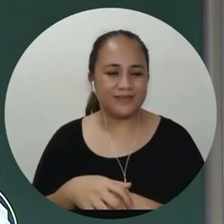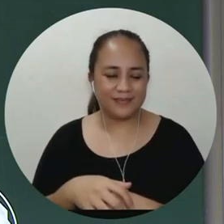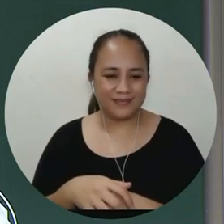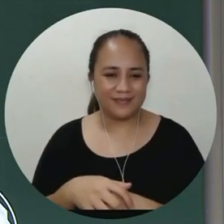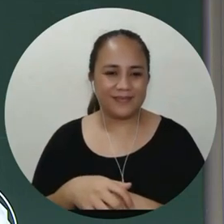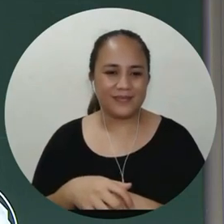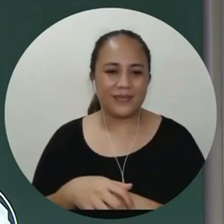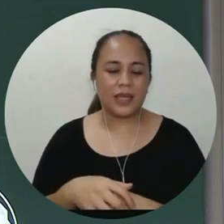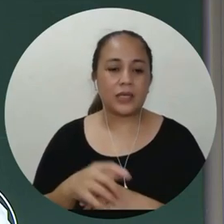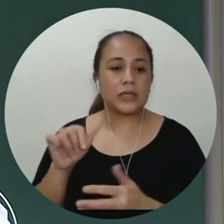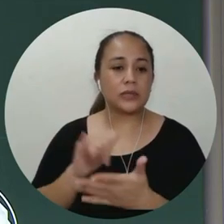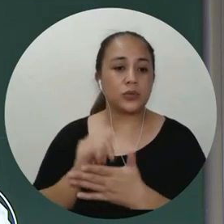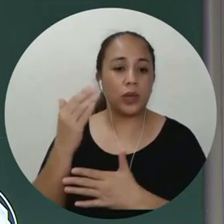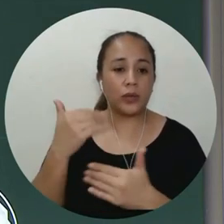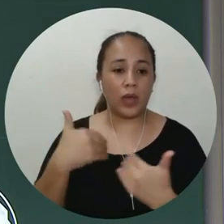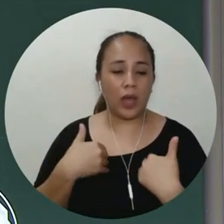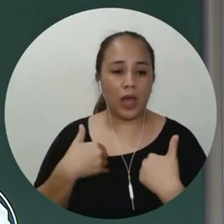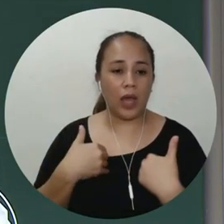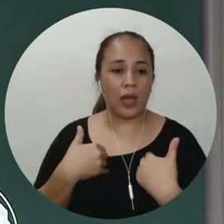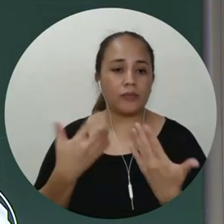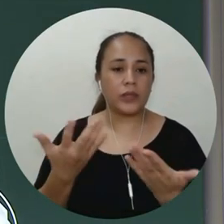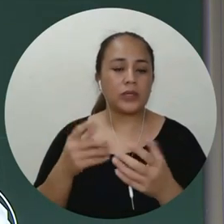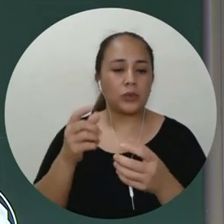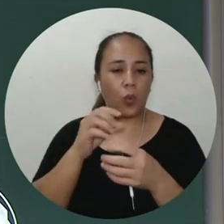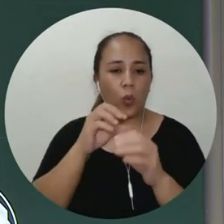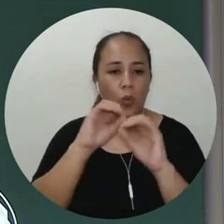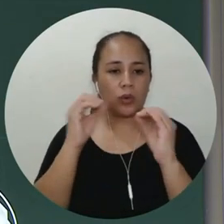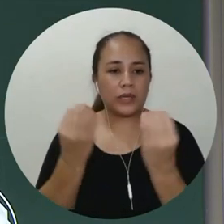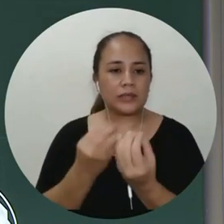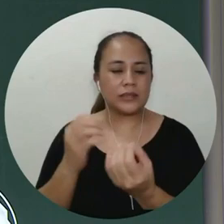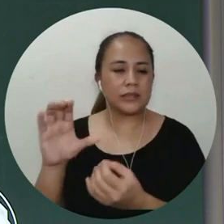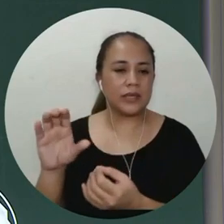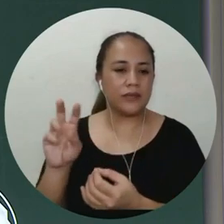보세요. And that's when you have your forum, try to organize your own CVDIP.